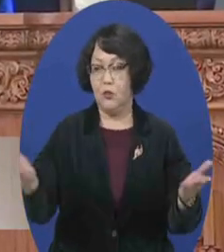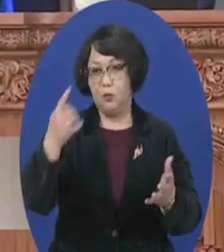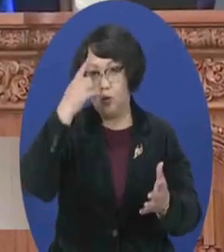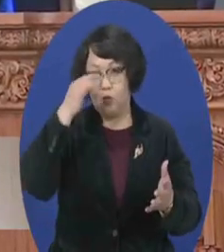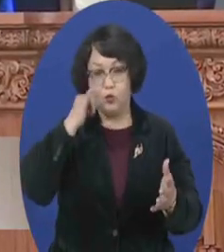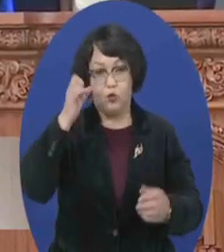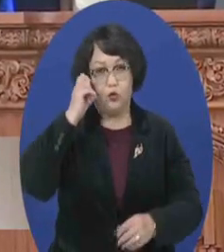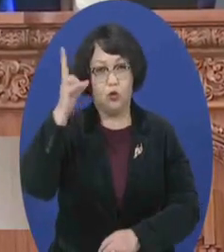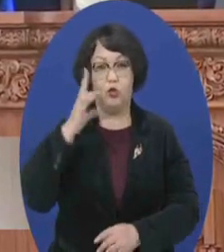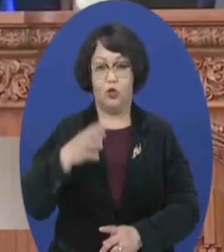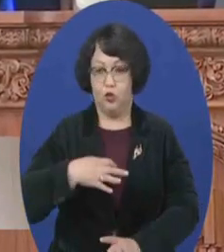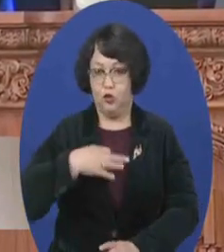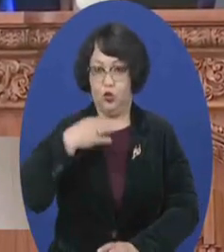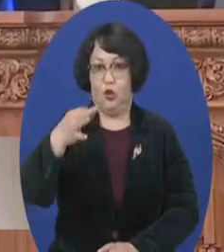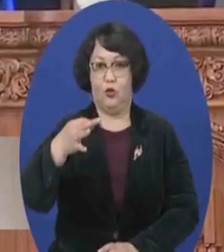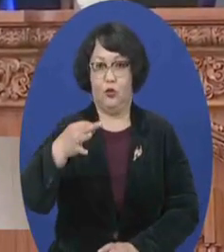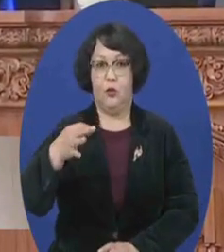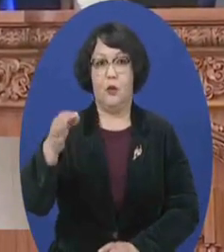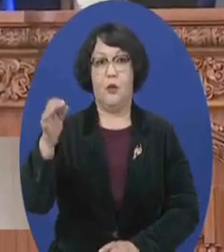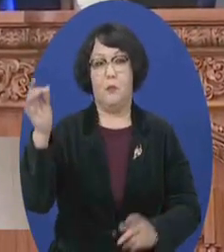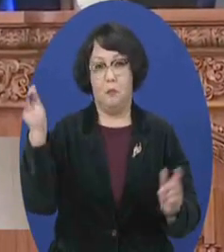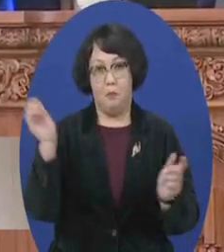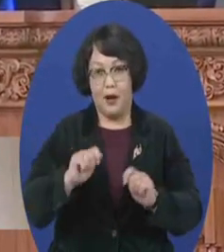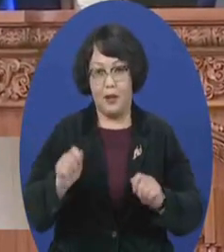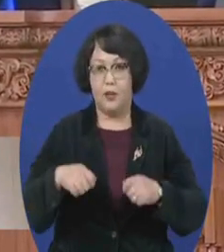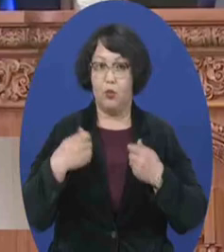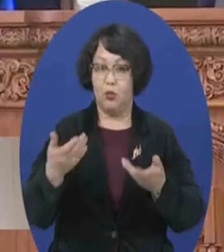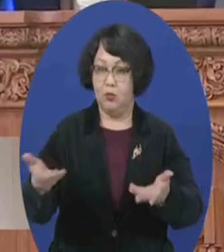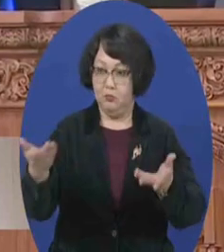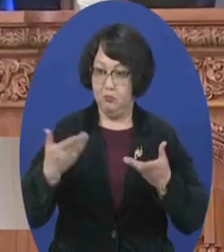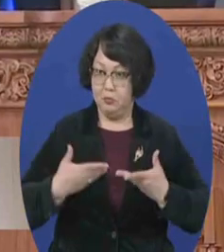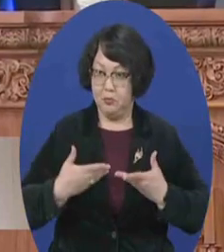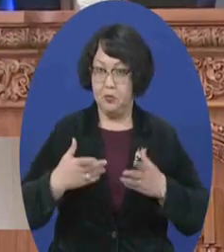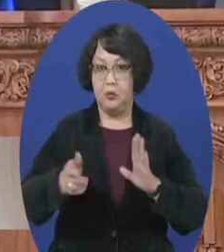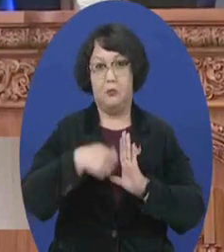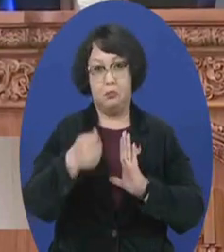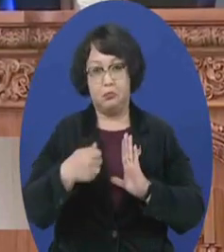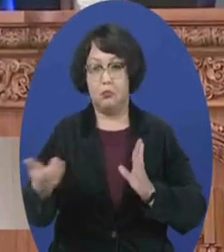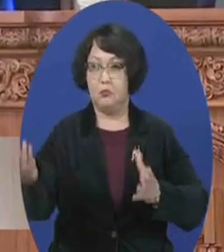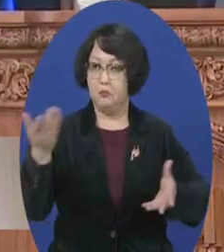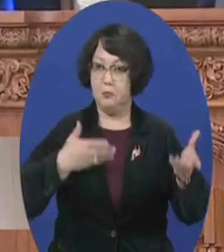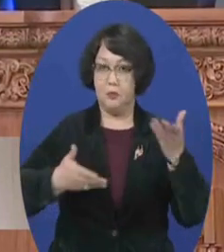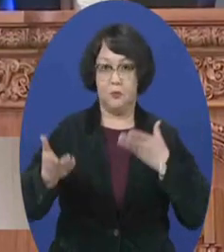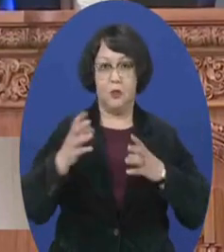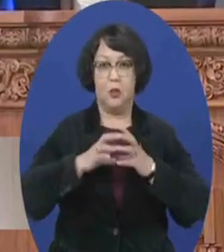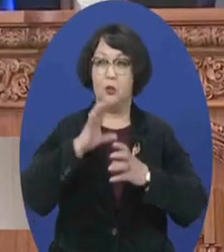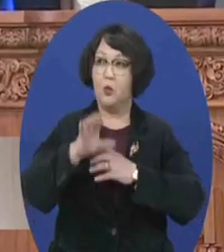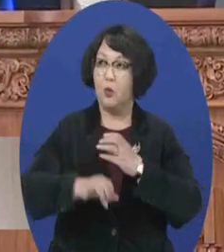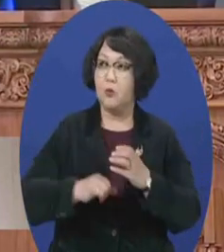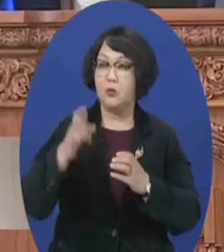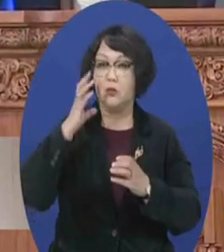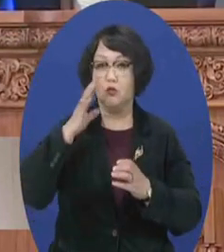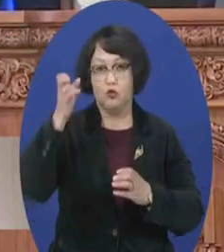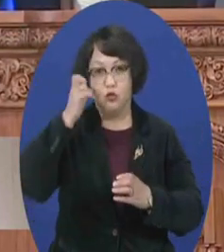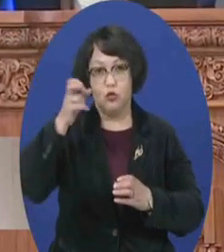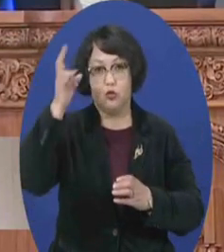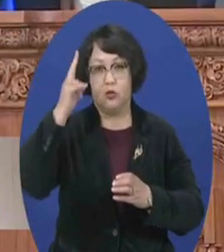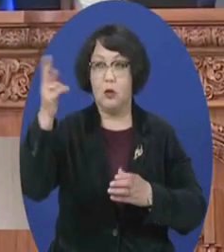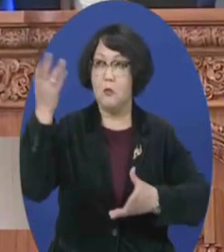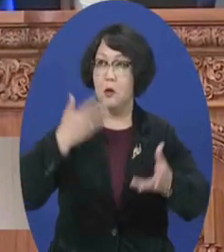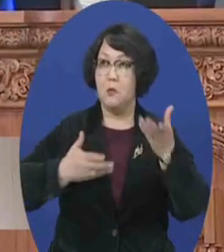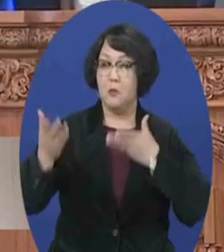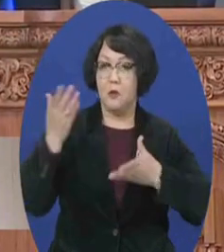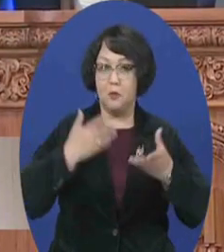улсын ерөнхийлөгчөөр сонгогдсонд баяр хүргэж, халуун дотн мэнчилгээ ирүүлсэн дэлхийн улс орнуудын төр засгийн